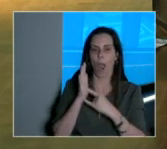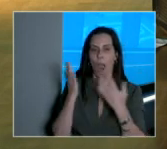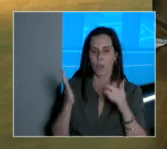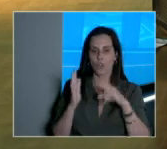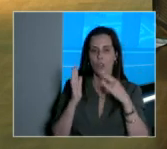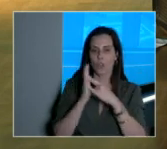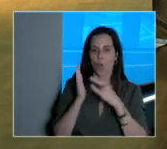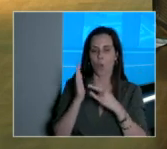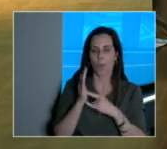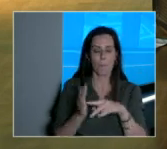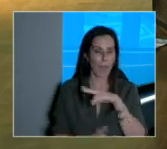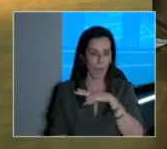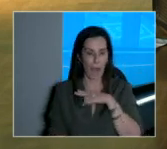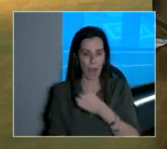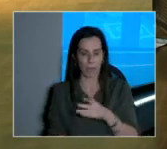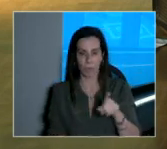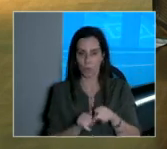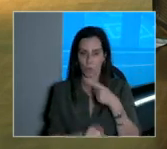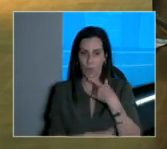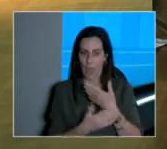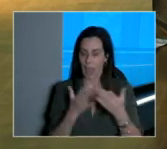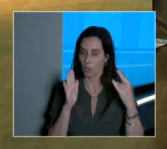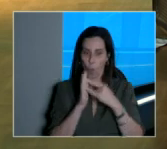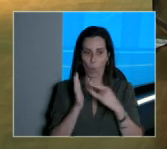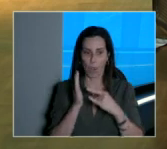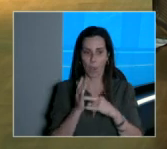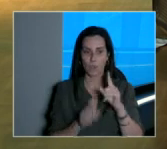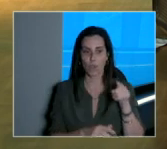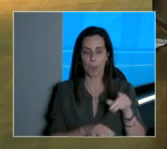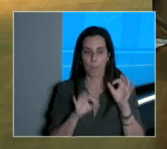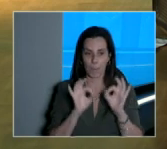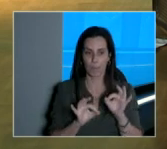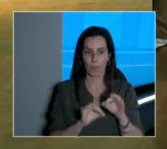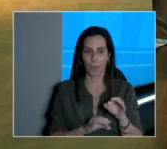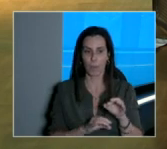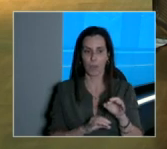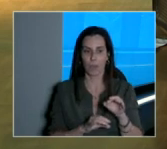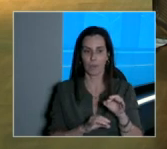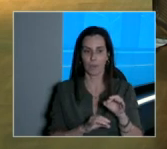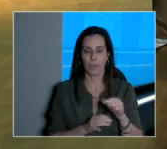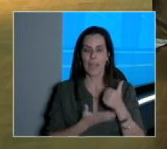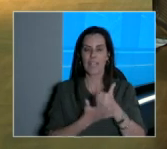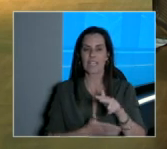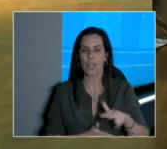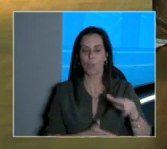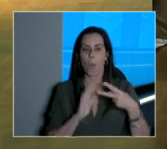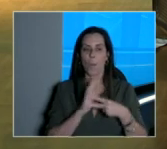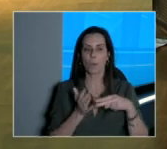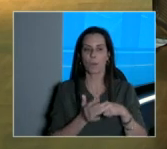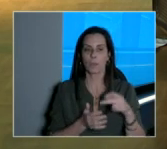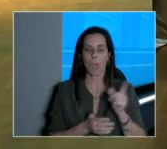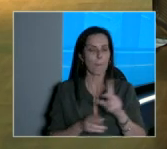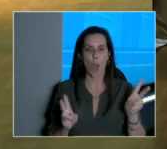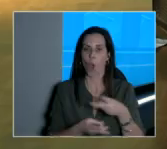להגיד בבריטניה אומנם, כמו שאתה אומר, שאין בה חוקה, אז שם באמת נציגי הציבור הפוליטיקאים הם